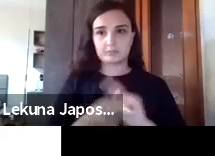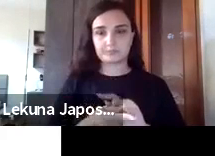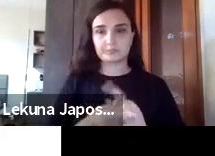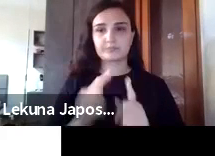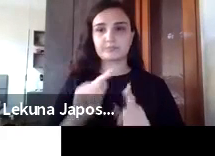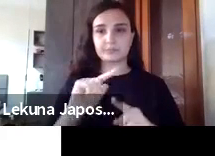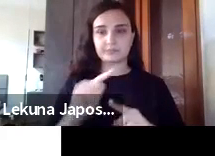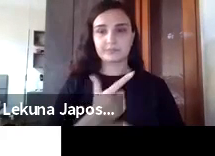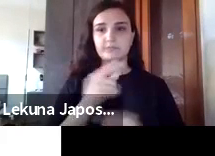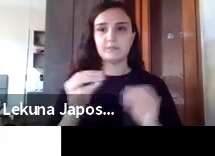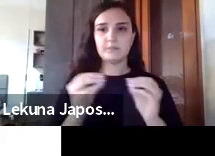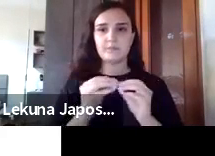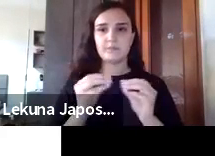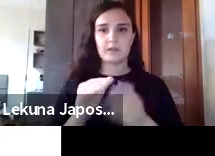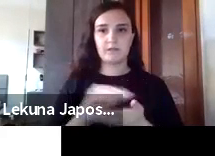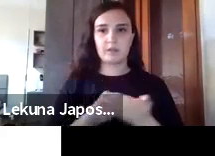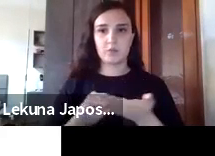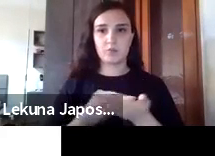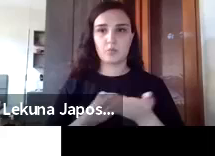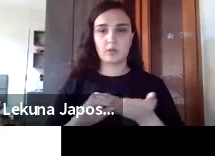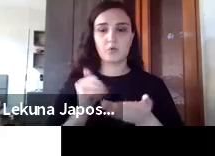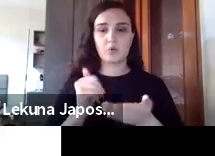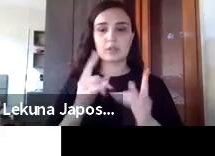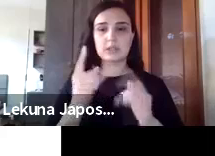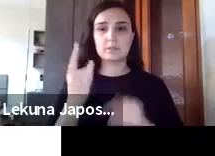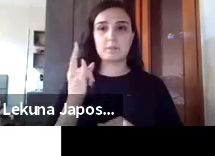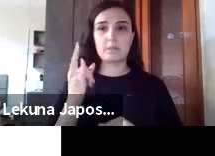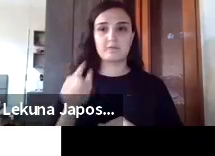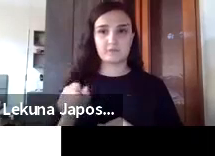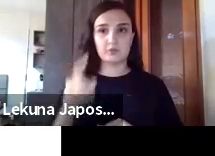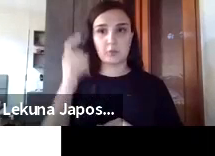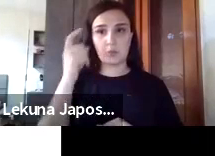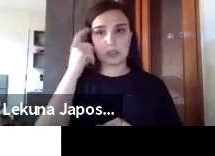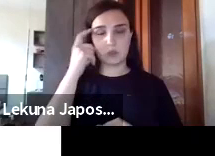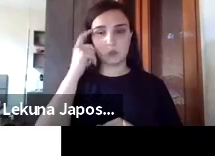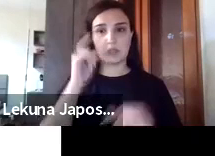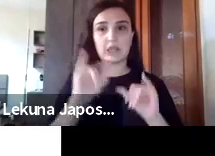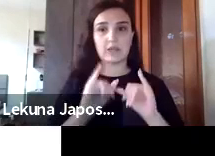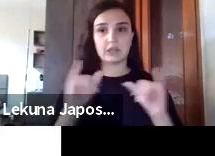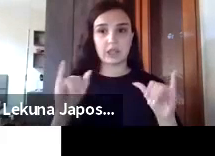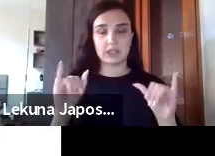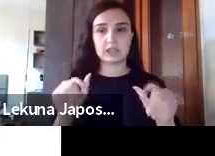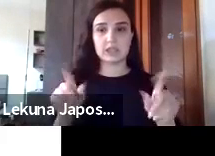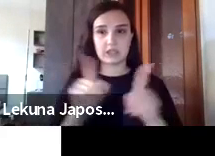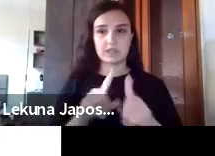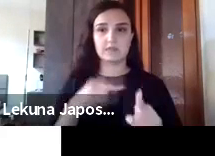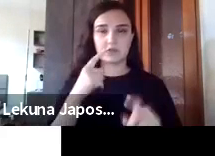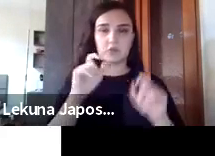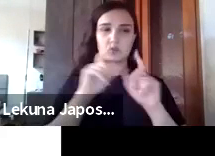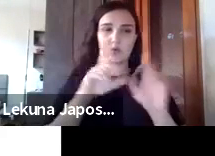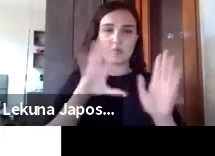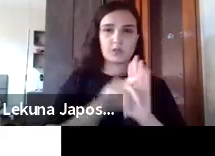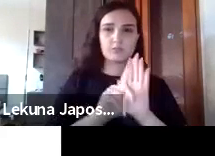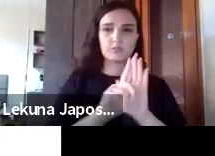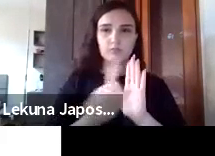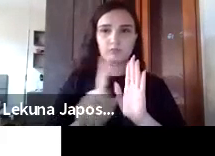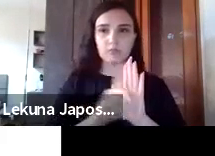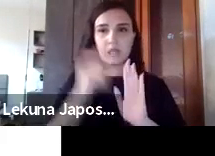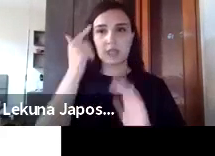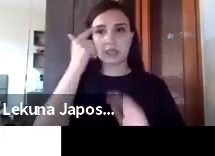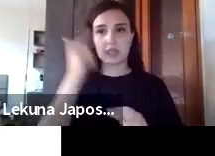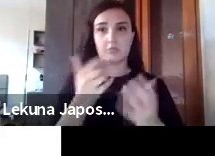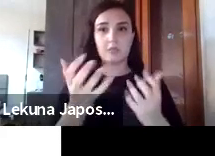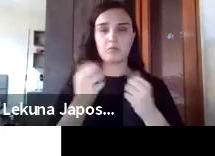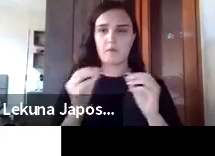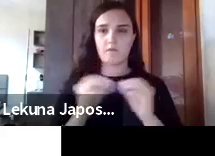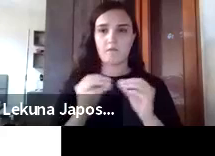ისევ იგივეს ვიმეორებთ, აი როგორც ბავშვდებთ, რომ კოგნიტურად განვითარდეს, ასე ვთქვა, სკოლაში იაროს განათლება მიიღოს, იგივეა